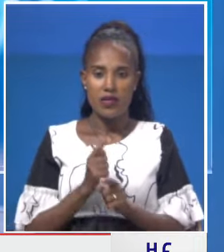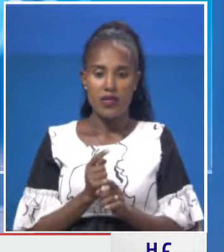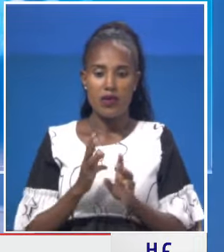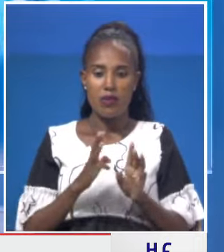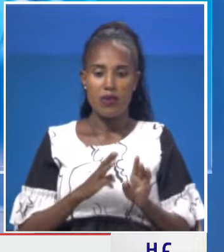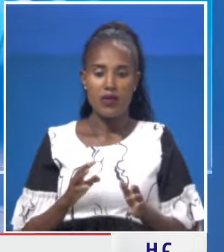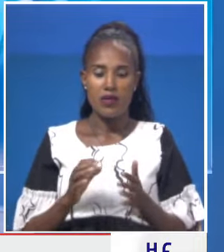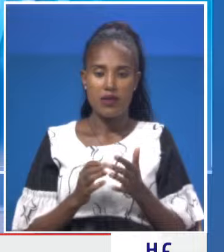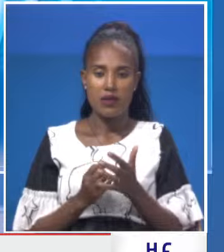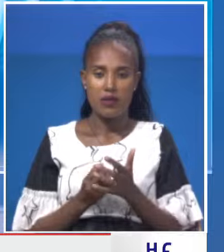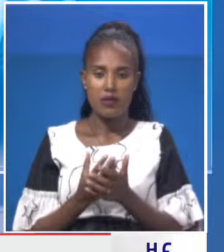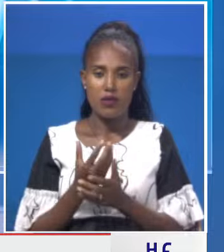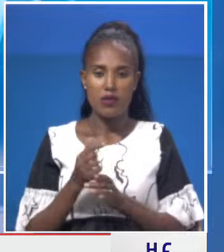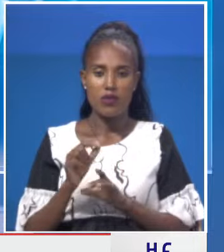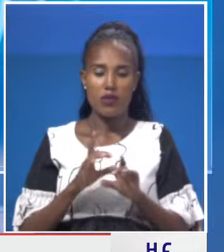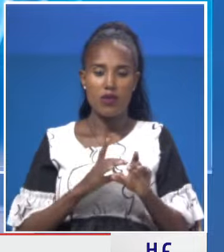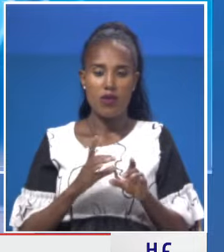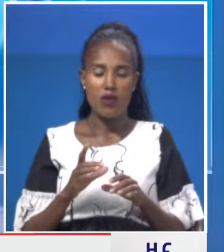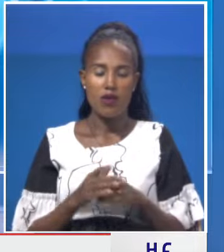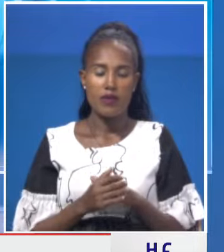እንዲመረቱ ተደርጓል።